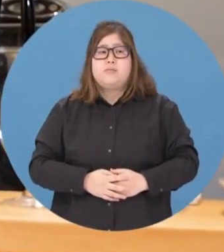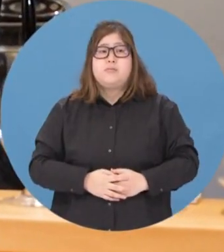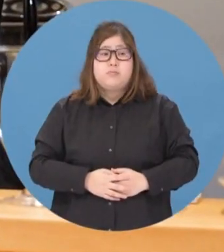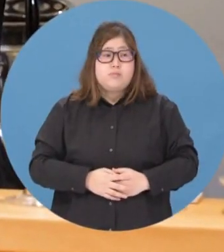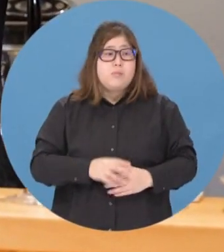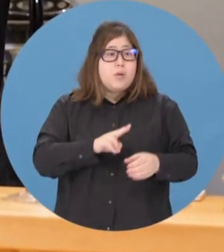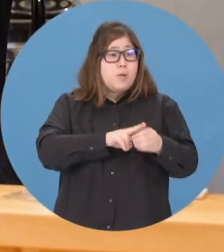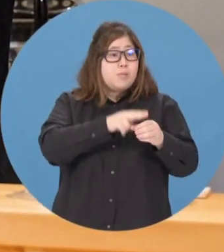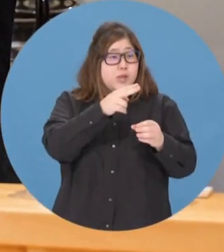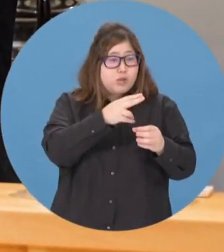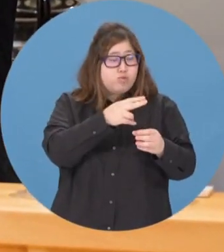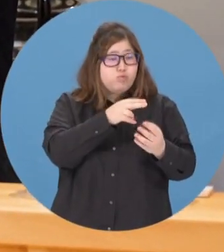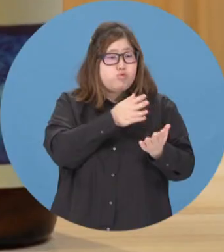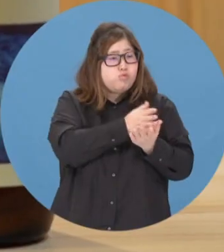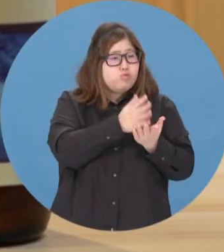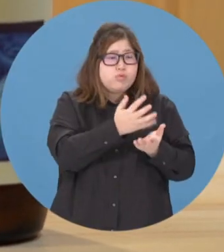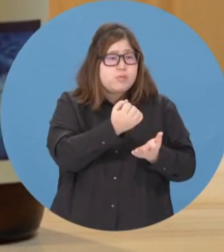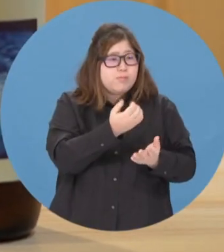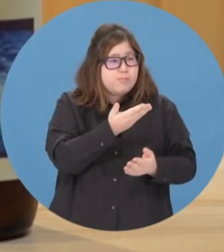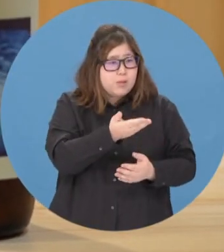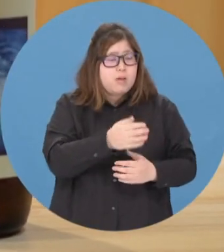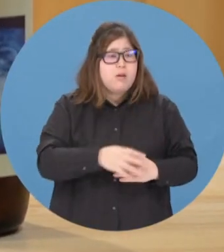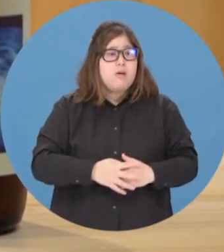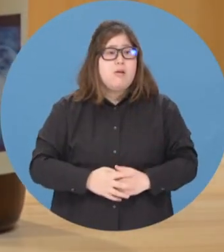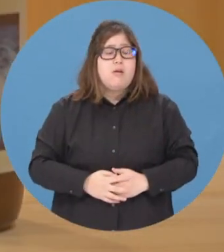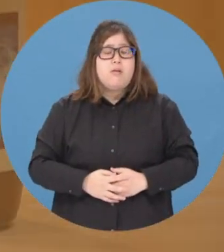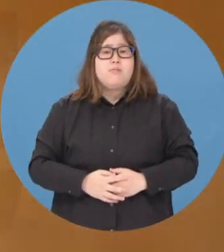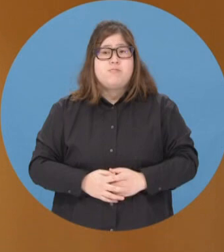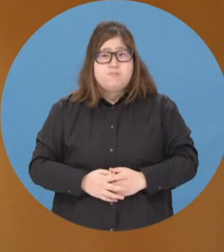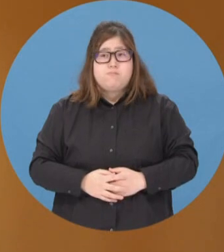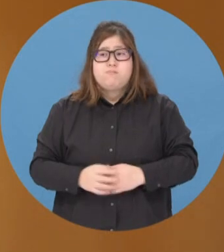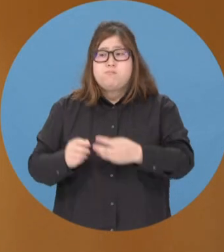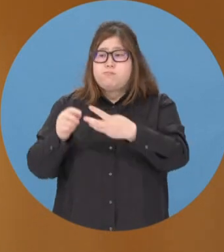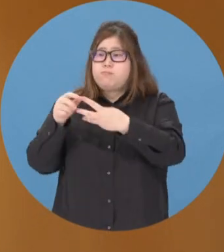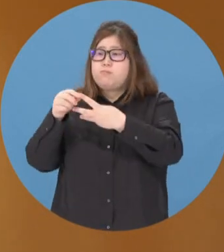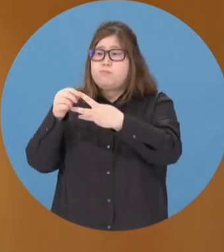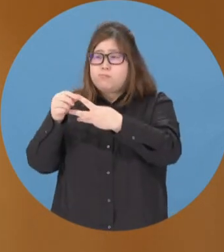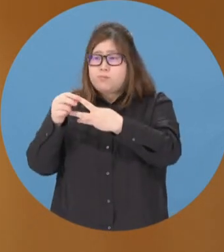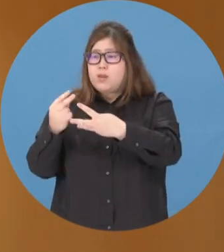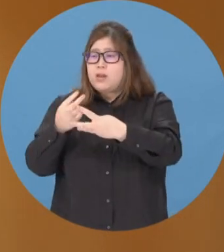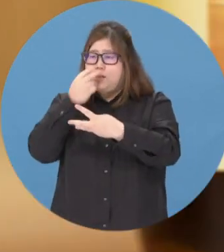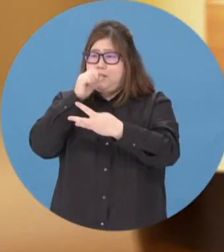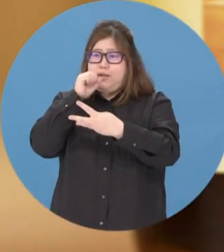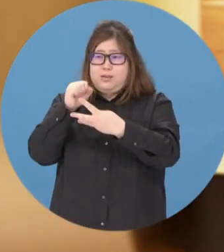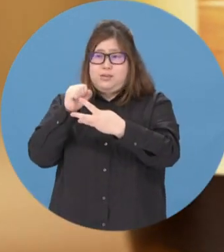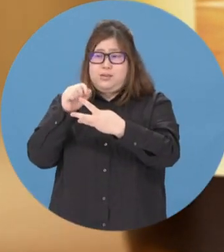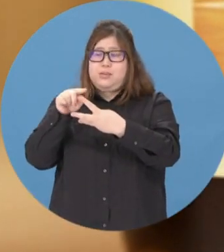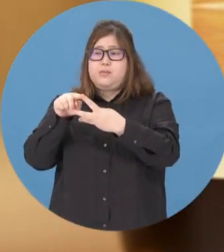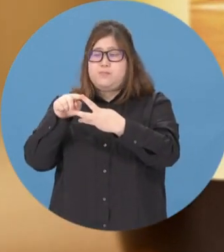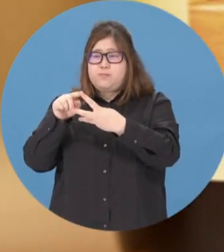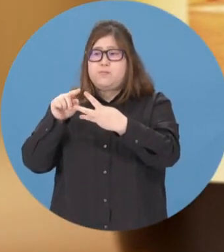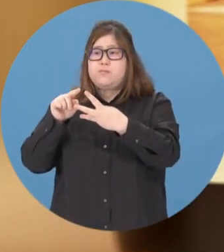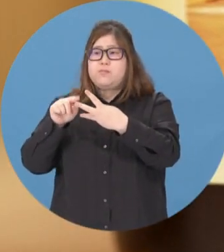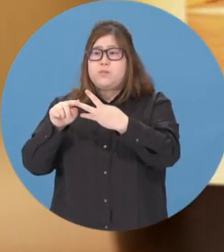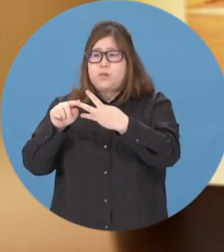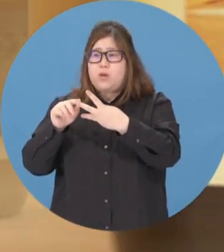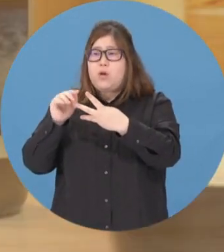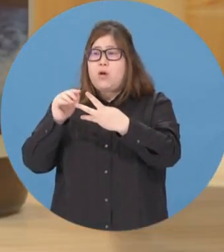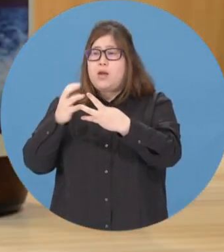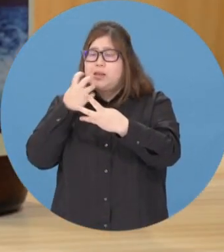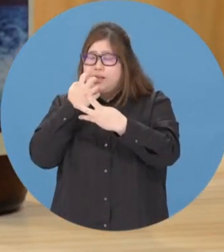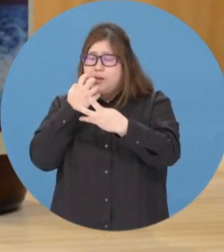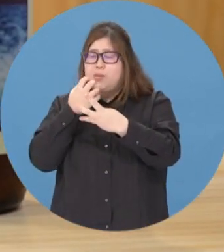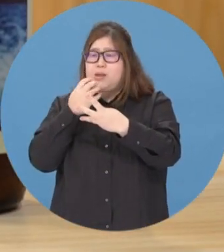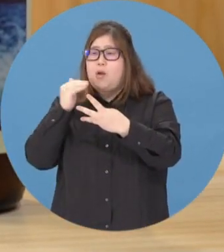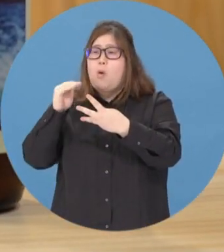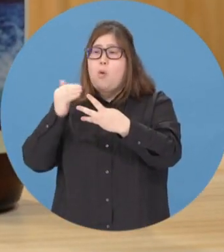類のビールがあるんですか？ ニューイングランド IPA という香り豊かなものと、ホップの苦味、コクを感じる IPA